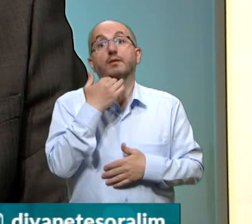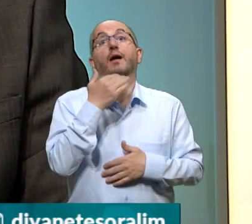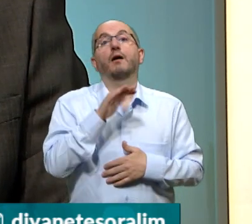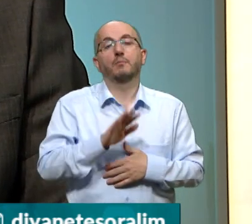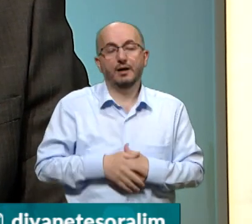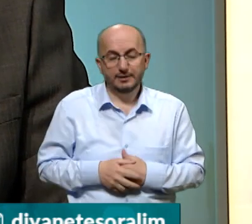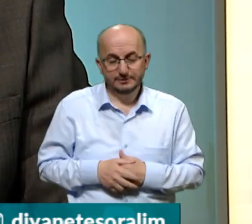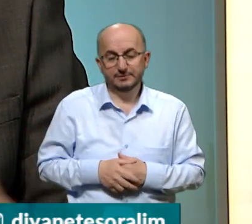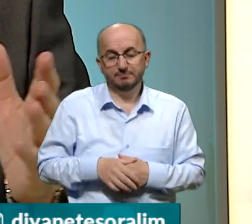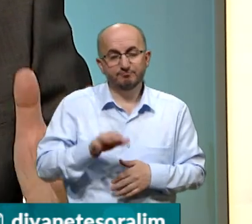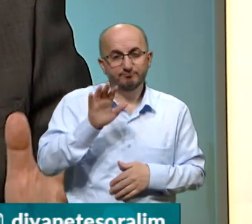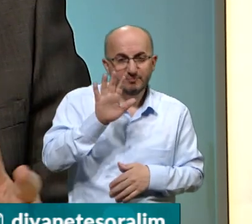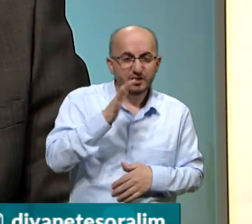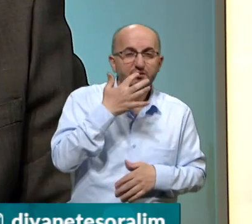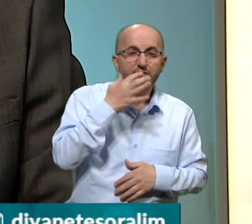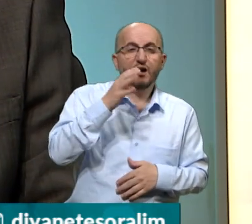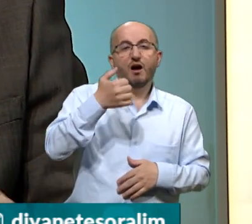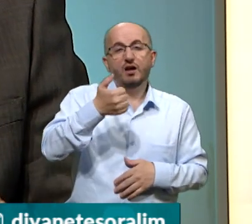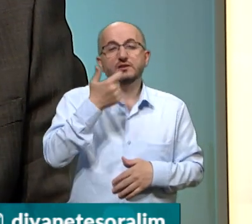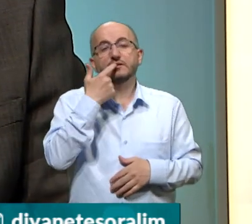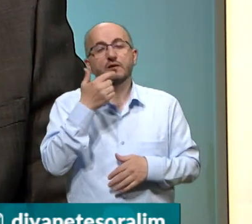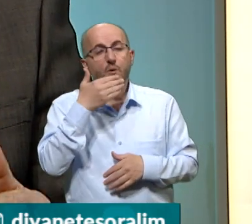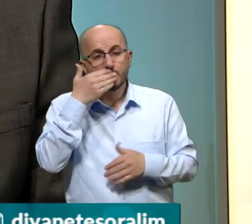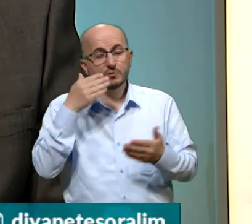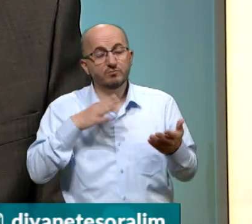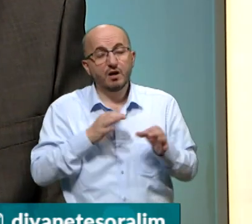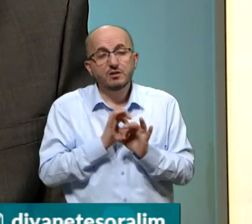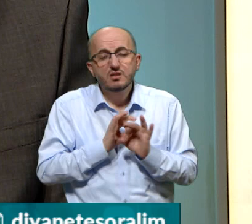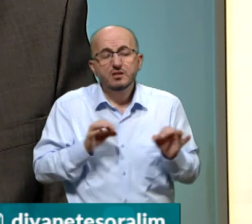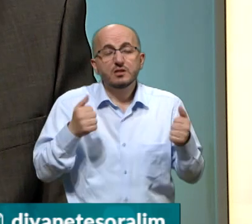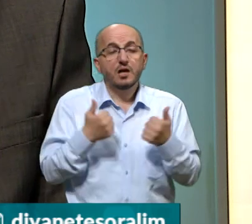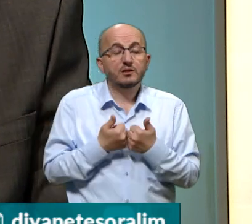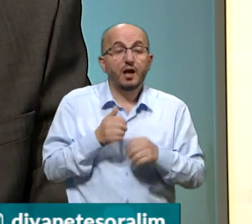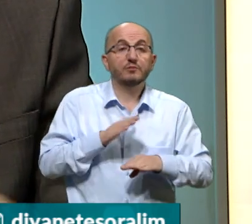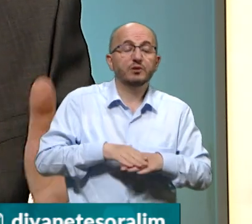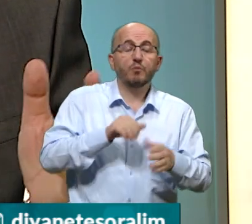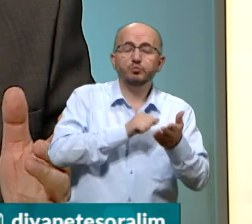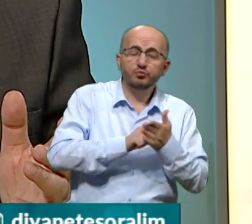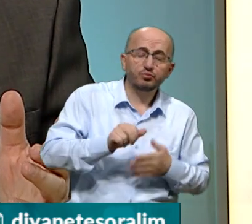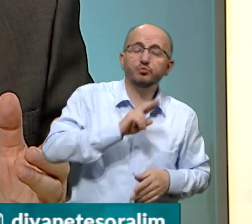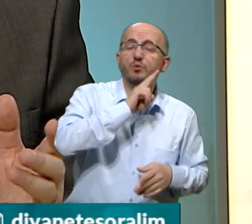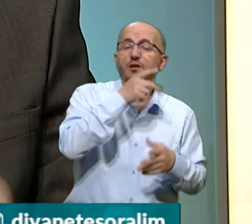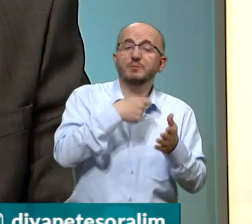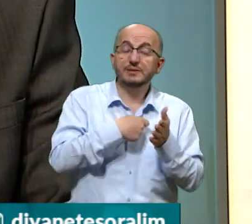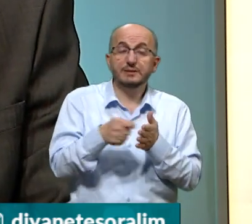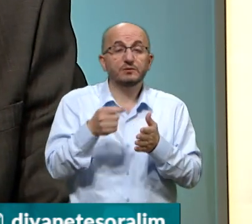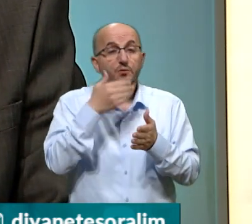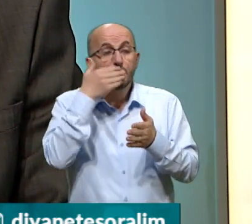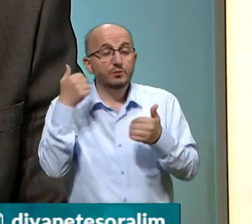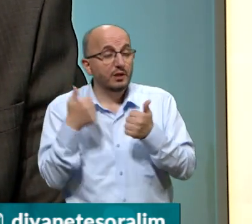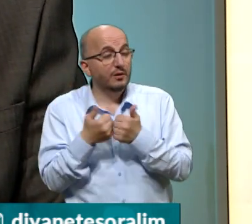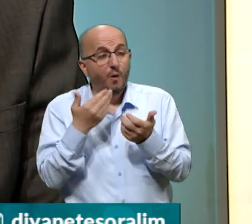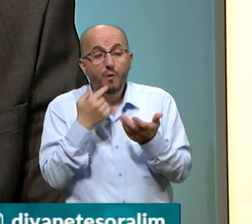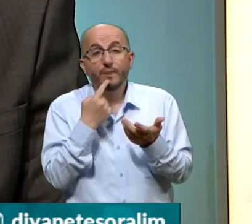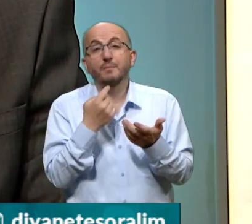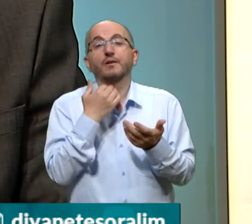kadar diyelim beş sene altı senelik bir orucum var hiç O kaza ettim şimdi benim bütün günahlarını silindi oruç kazalarında yok E zekat